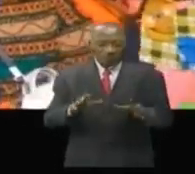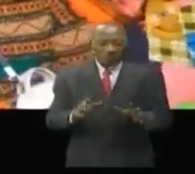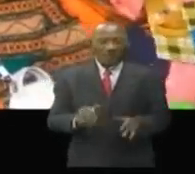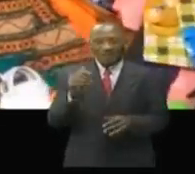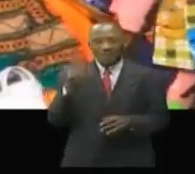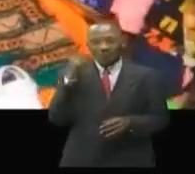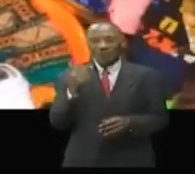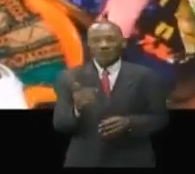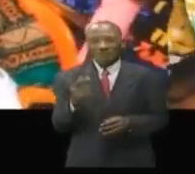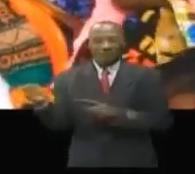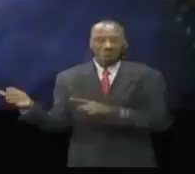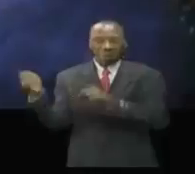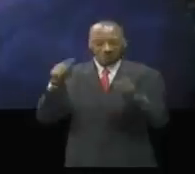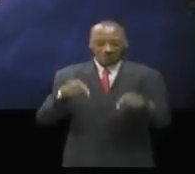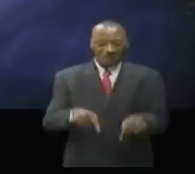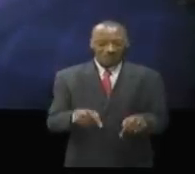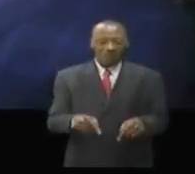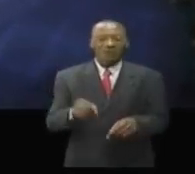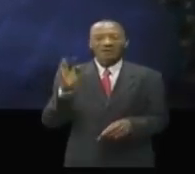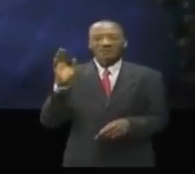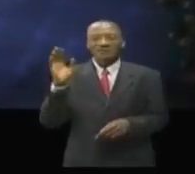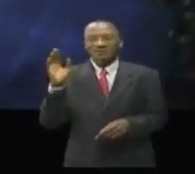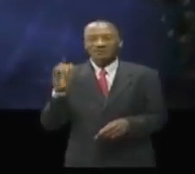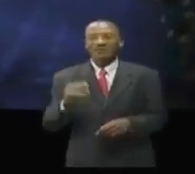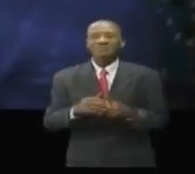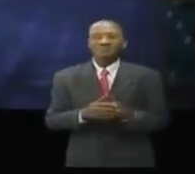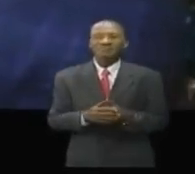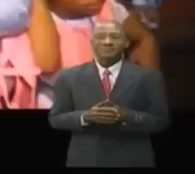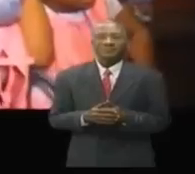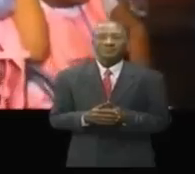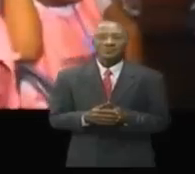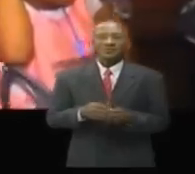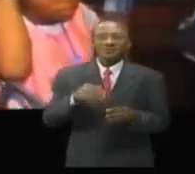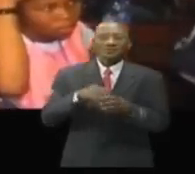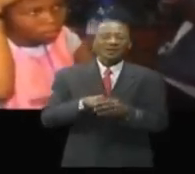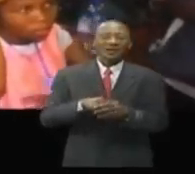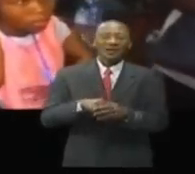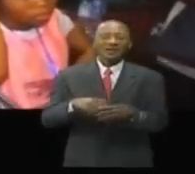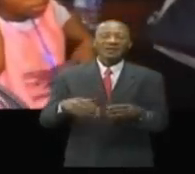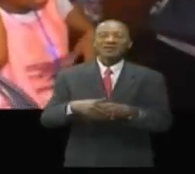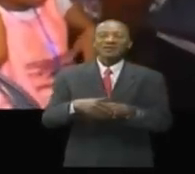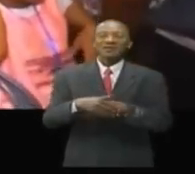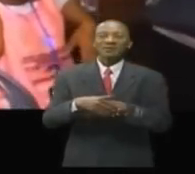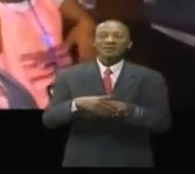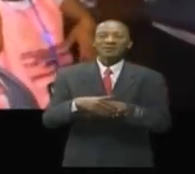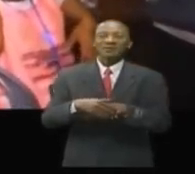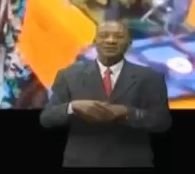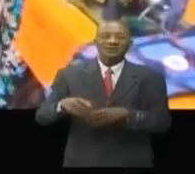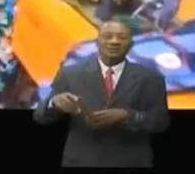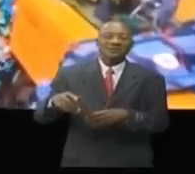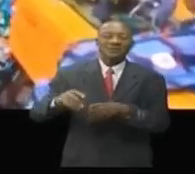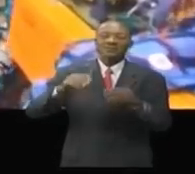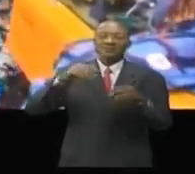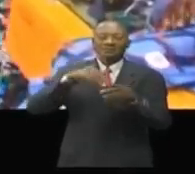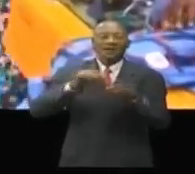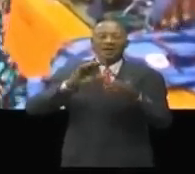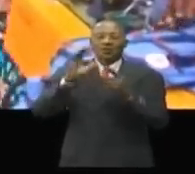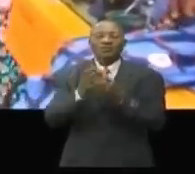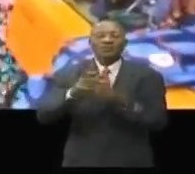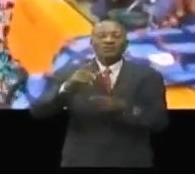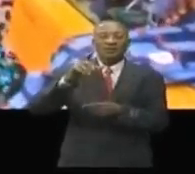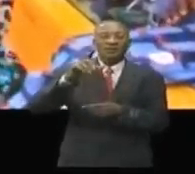à Kinshasa, a démarré sa tournée dans les sites de Lingwala où deux centres d'encadrement forment plus d'une centaine de